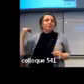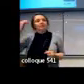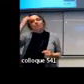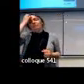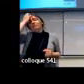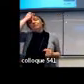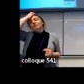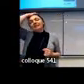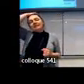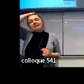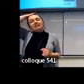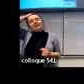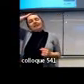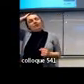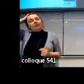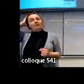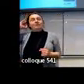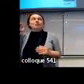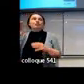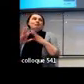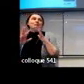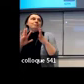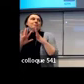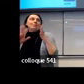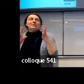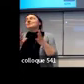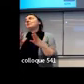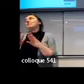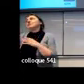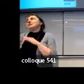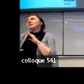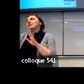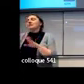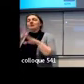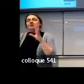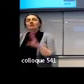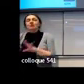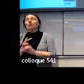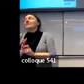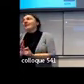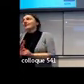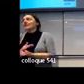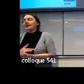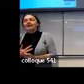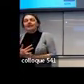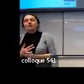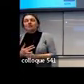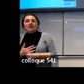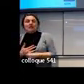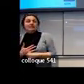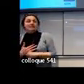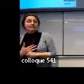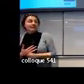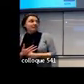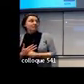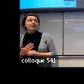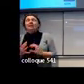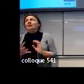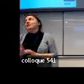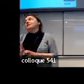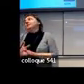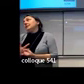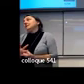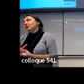chapeau d'autrice. Donc, je vais vous commencer par vous dire le contexte, la ressource éducative